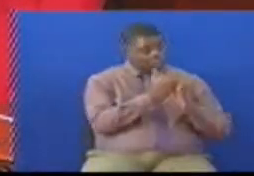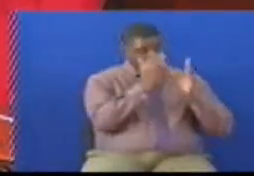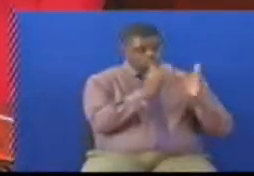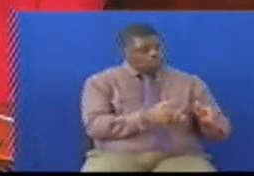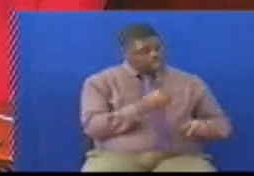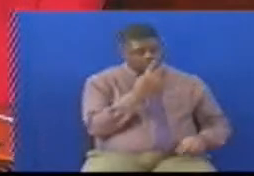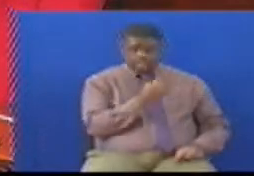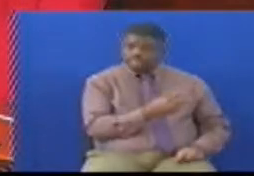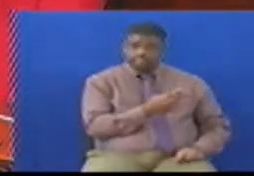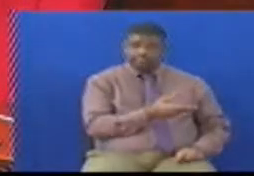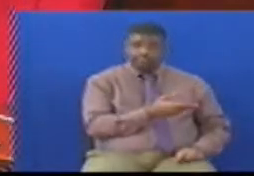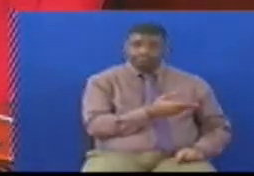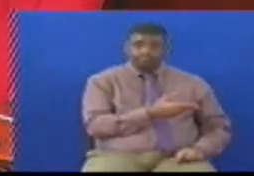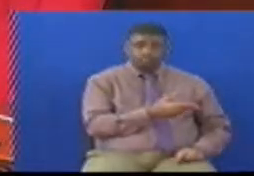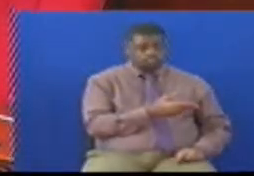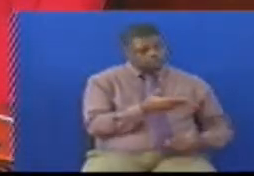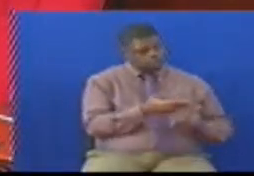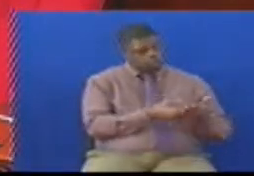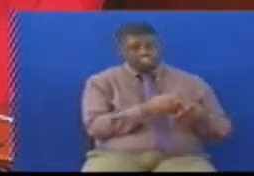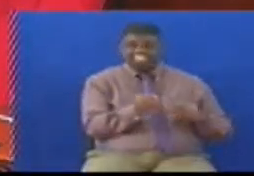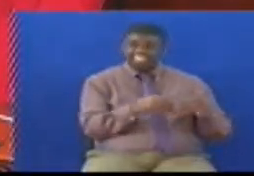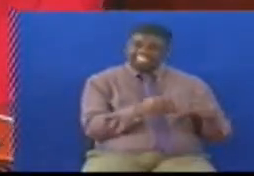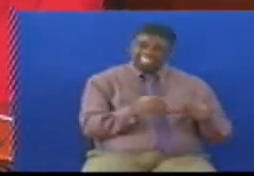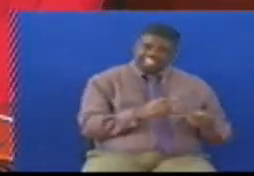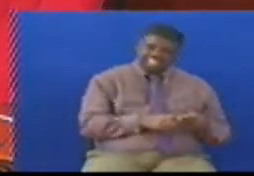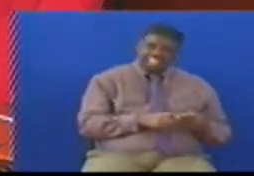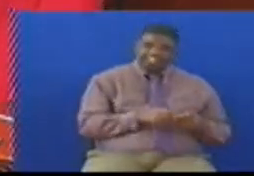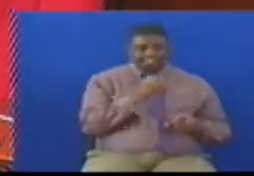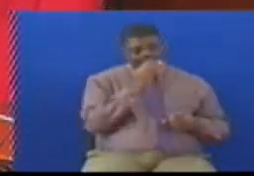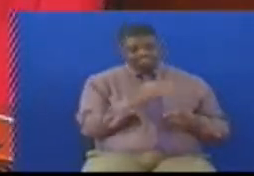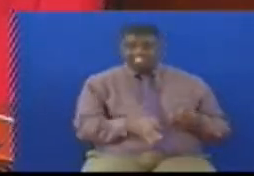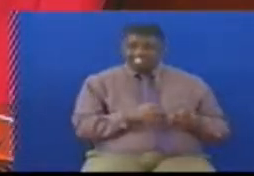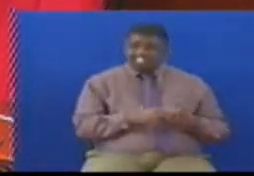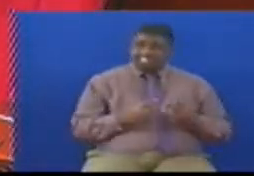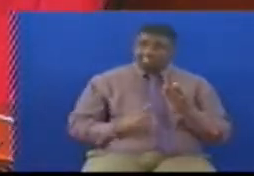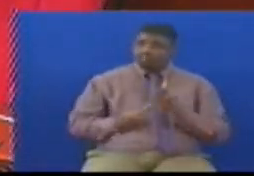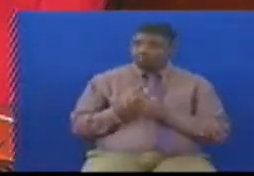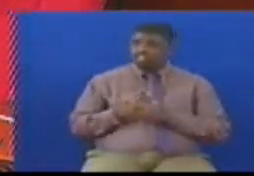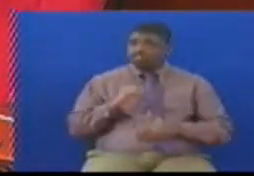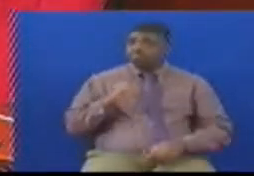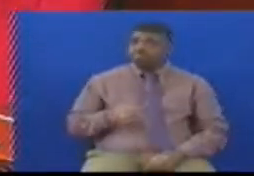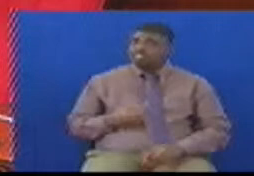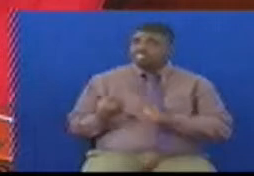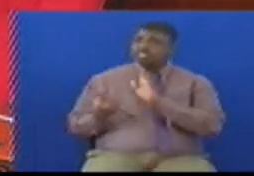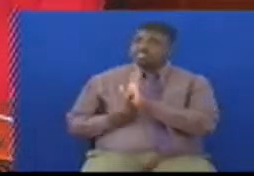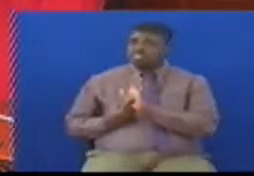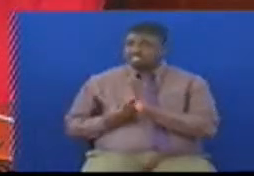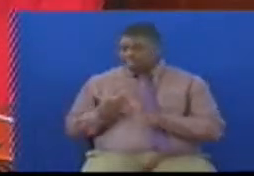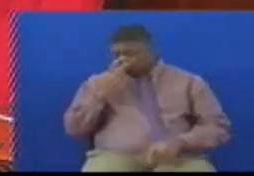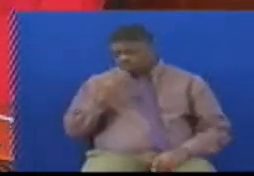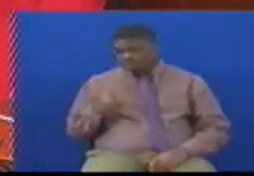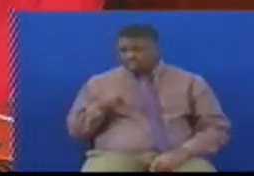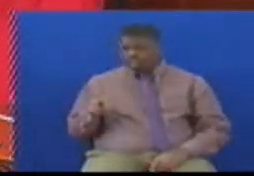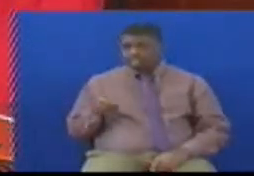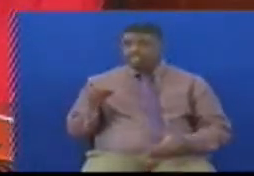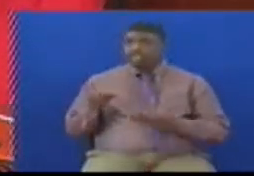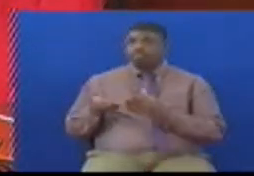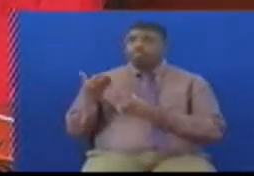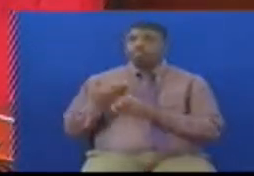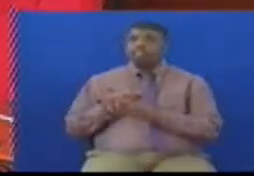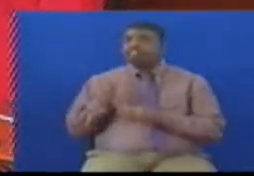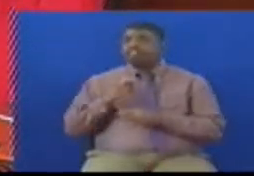kuna benki kuna noti ambazo zimechakaa, kuna noti feki. Sasa inatokea baada ya miezi sita inaonekana kwamba labda benki